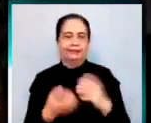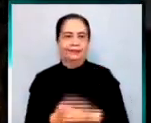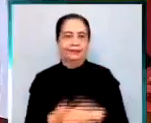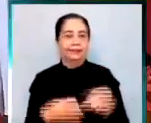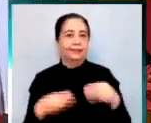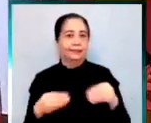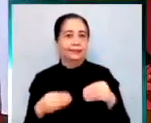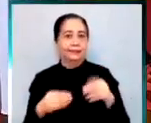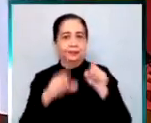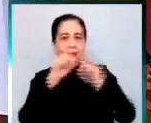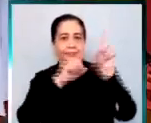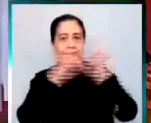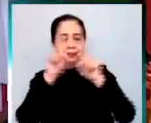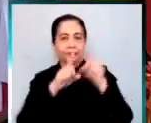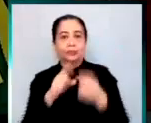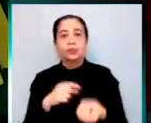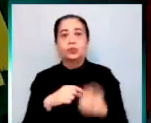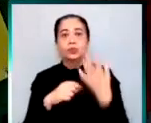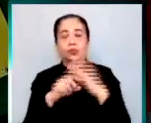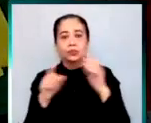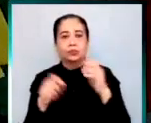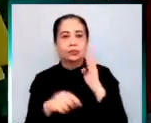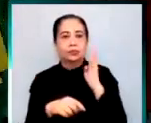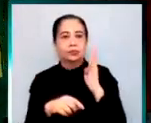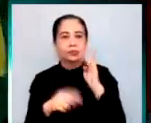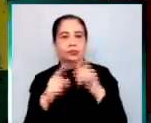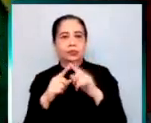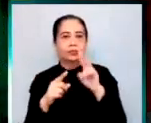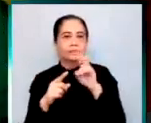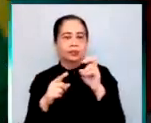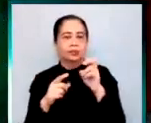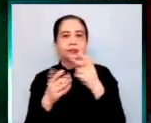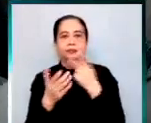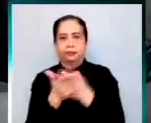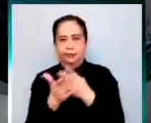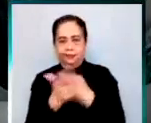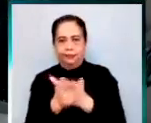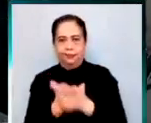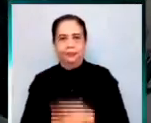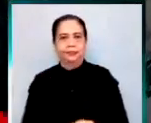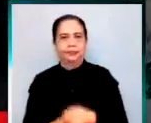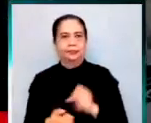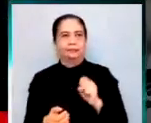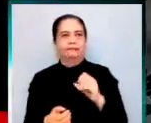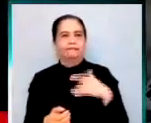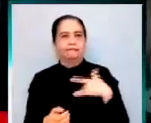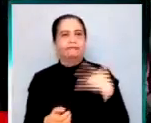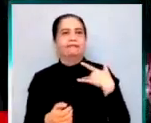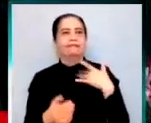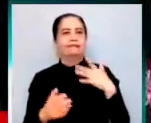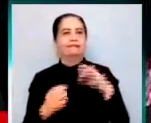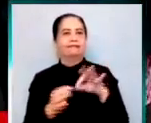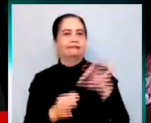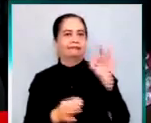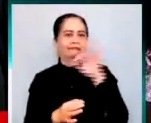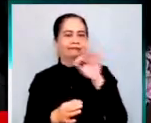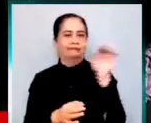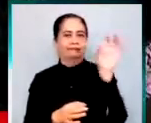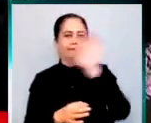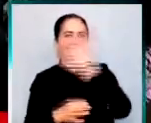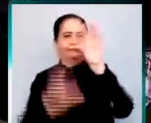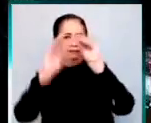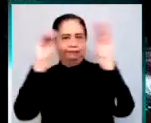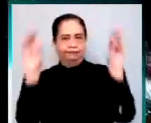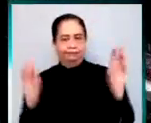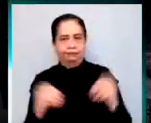parol, nakakahalaga mula 40 hanggang 200 pesos. Para maramdaman ko na spirit of Christmas, tsaka mura